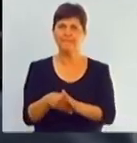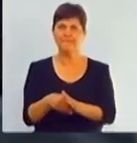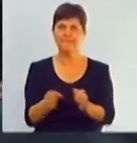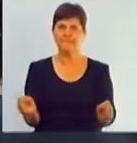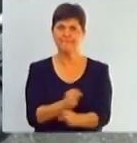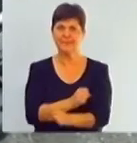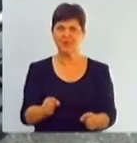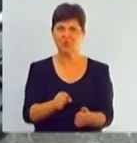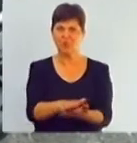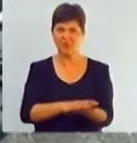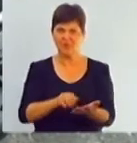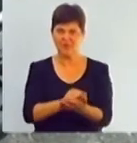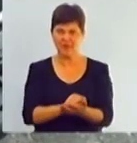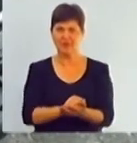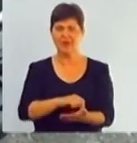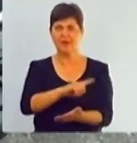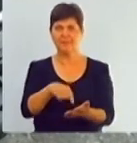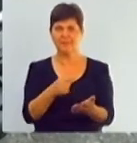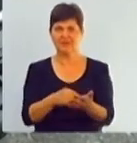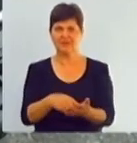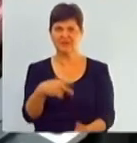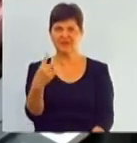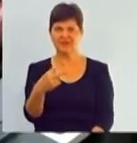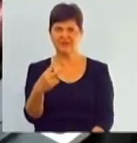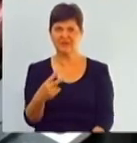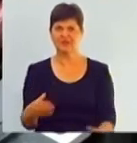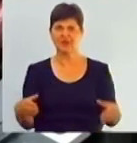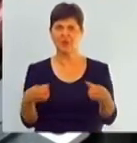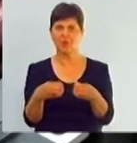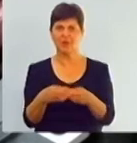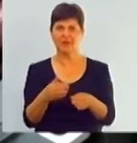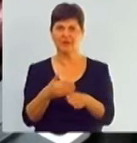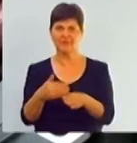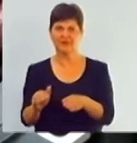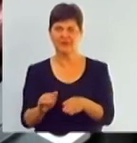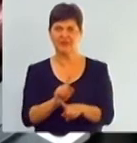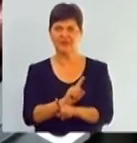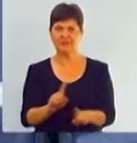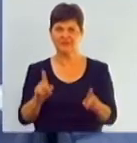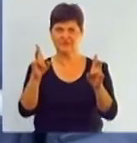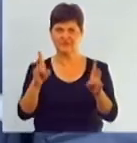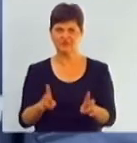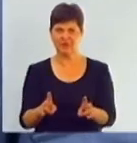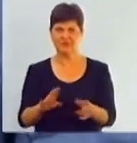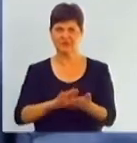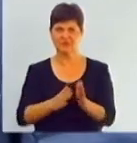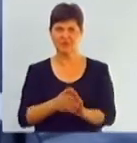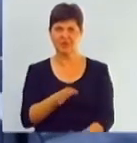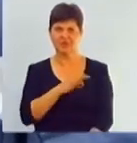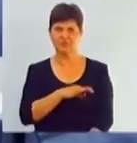20 комплектів виділять для міських підрозділів, які застосовуватимуть у разі надзвичайної ситуації. В ньому вже